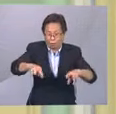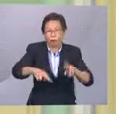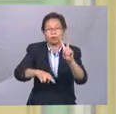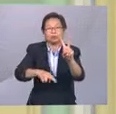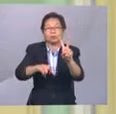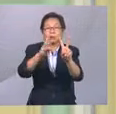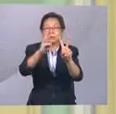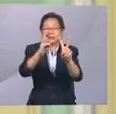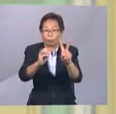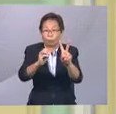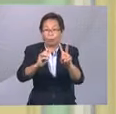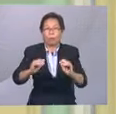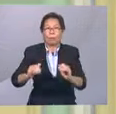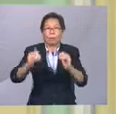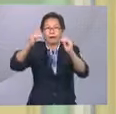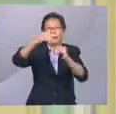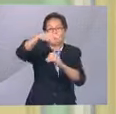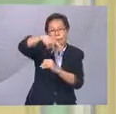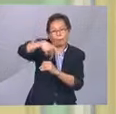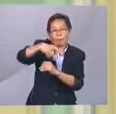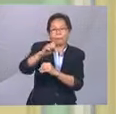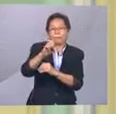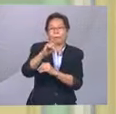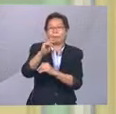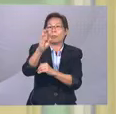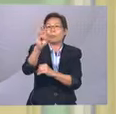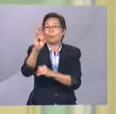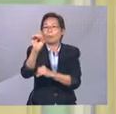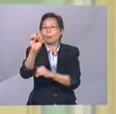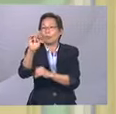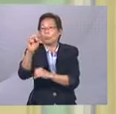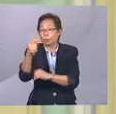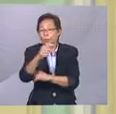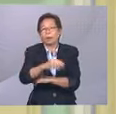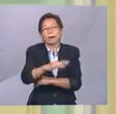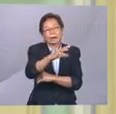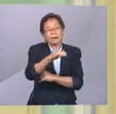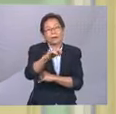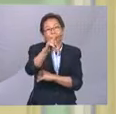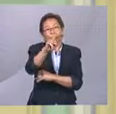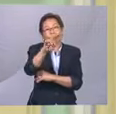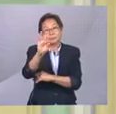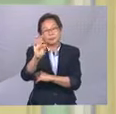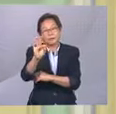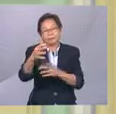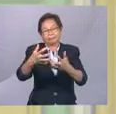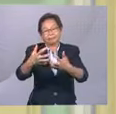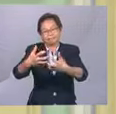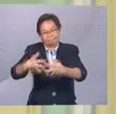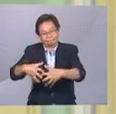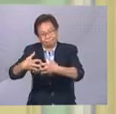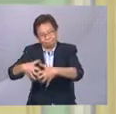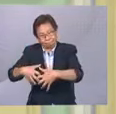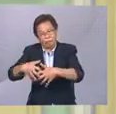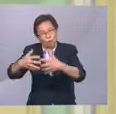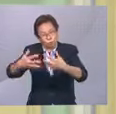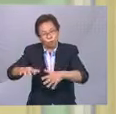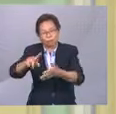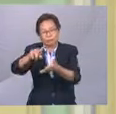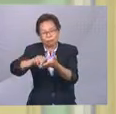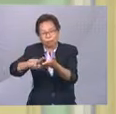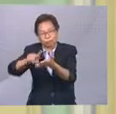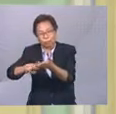260 diperingkat pemborongan dan 29 29 penghilang Hai